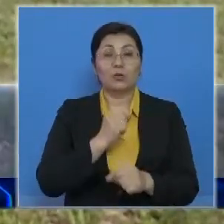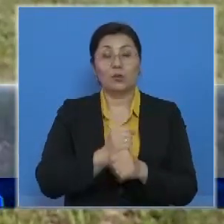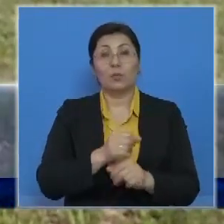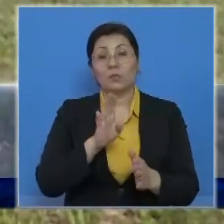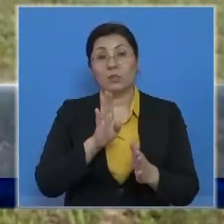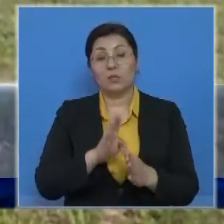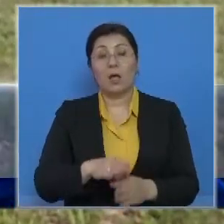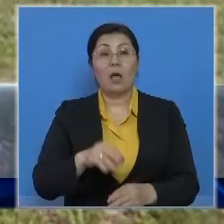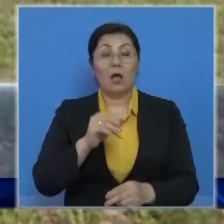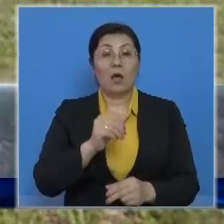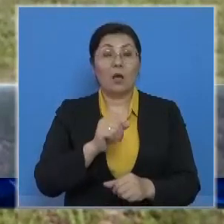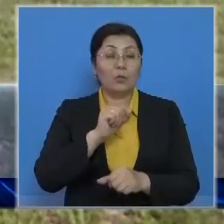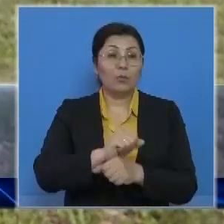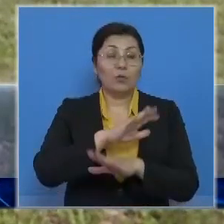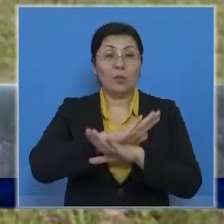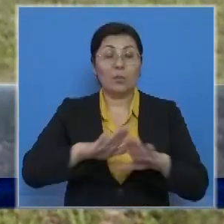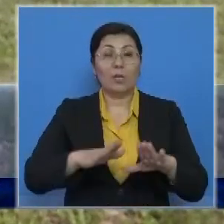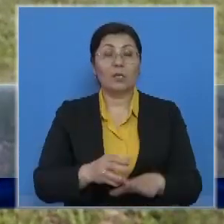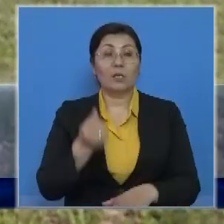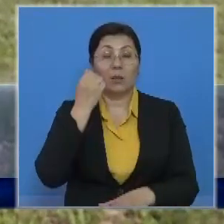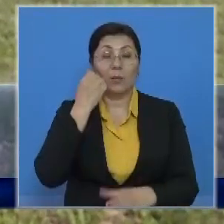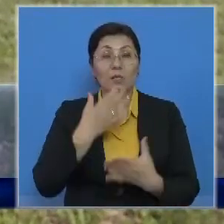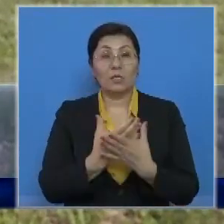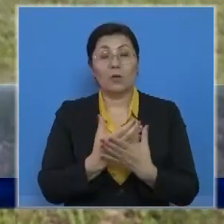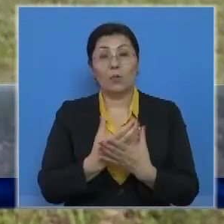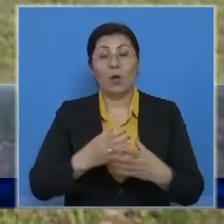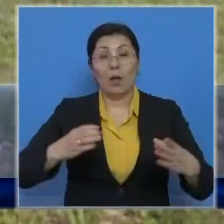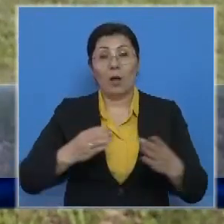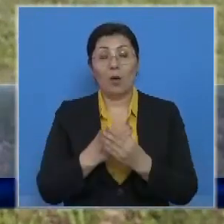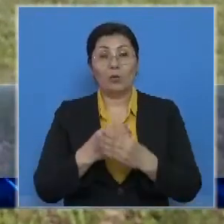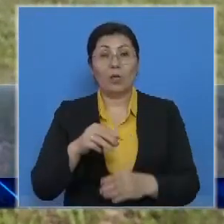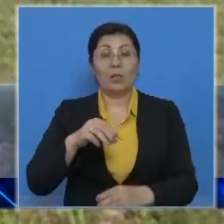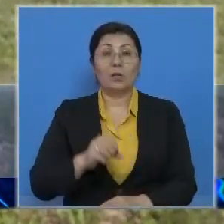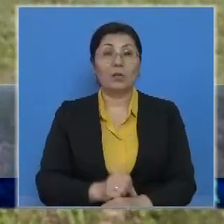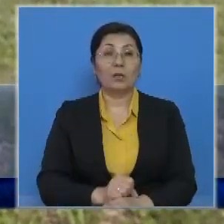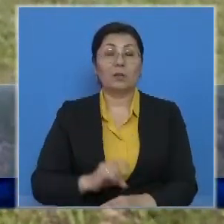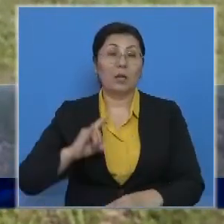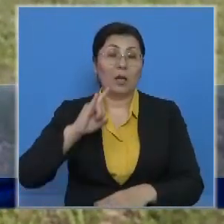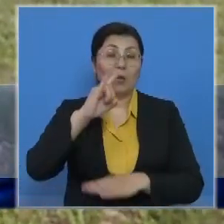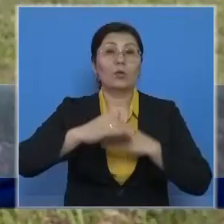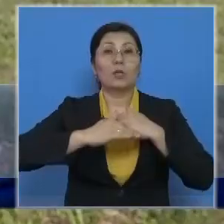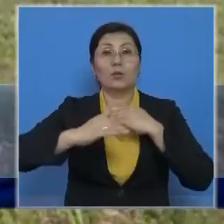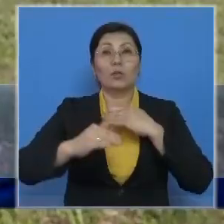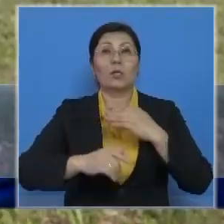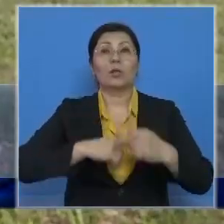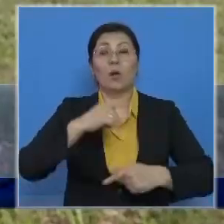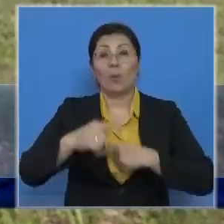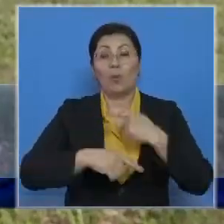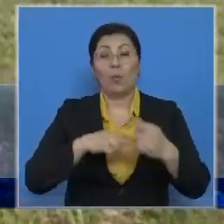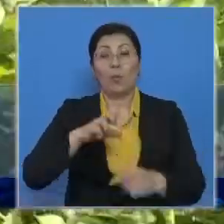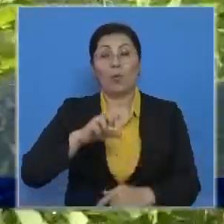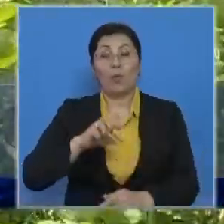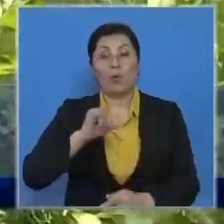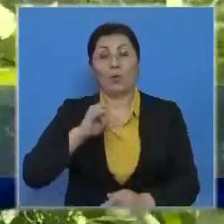мердігер компаниясының территориясы Мәскеу ауданы, әуе қалашық ауданы, әуежай, болашақ университет